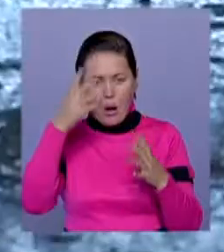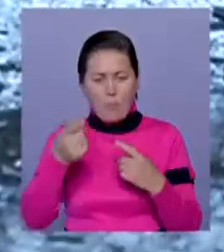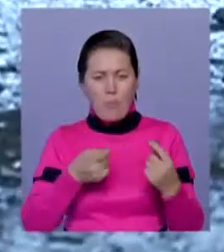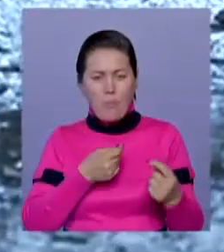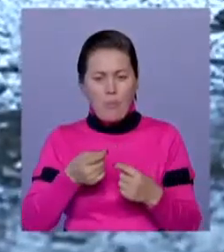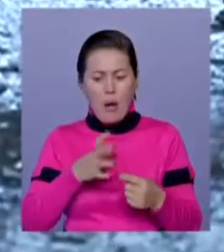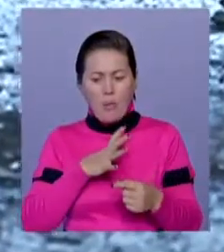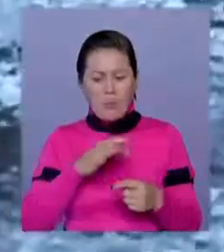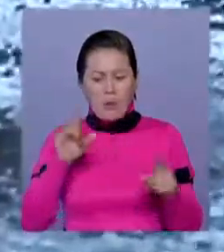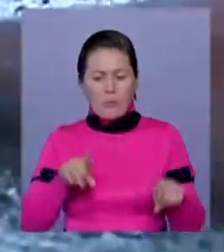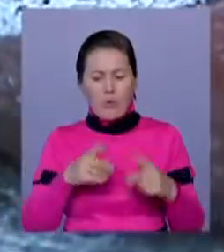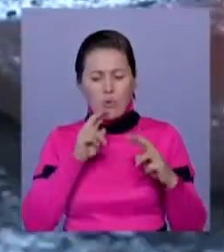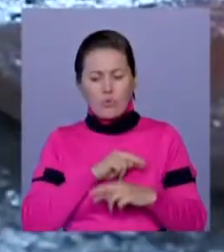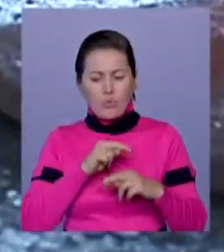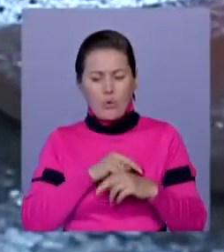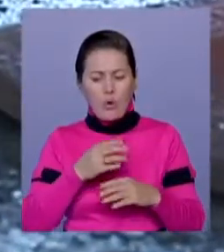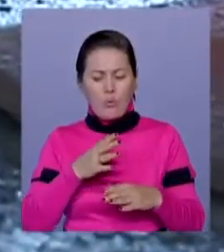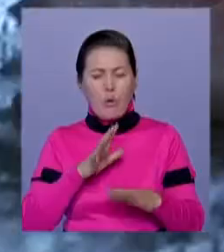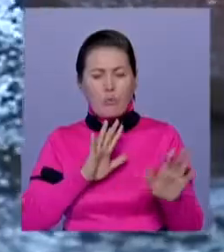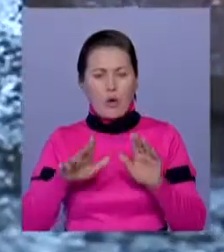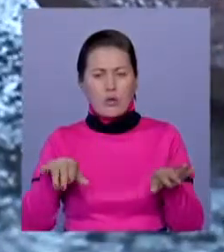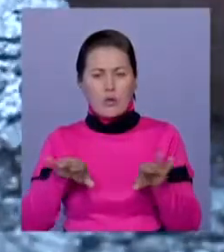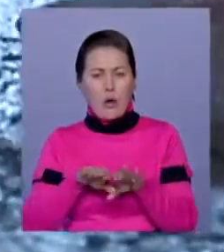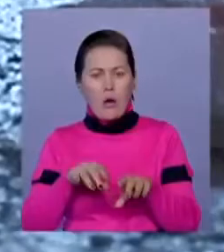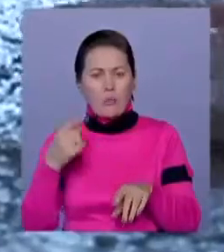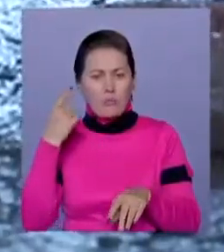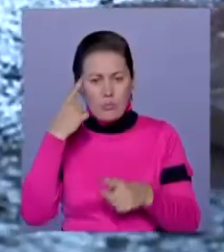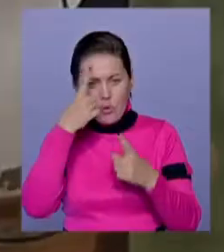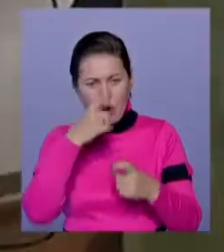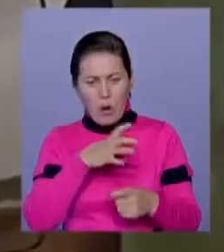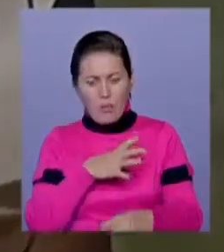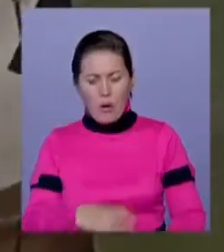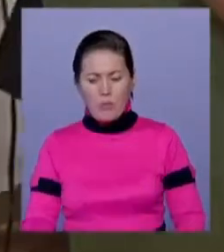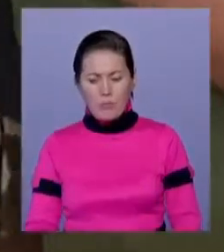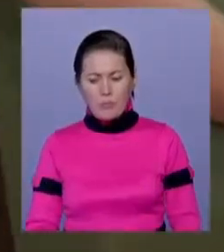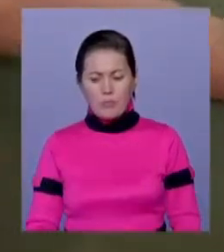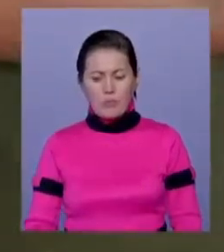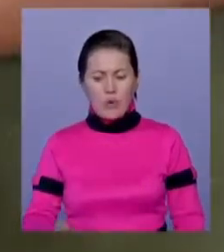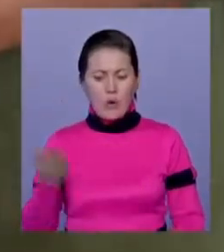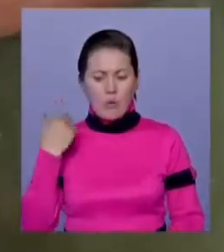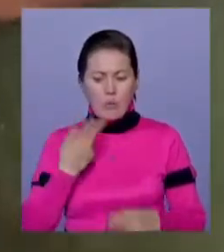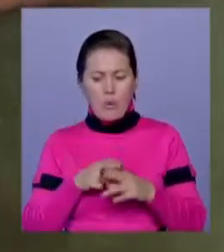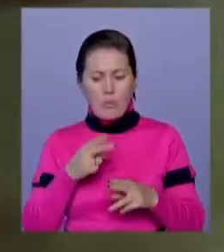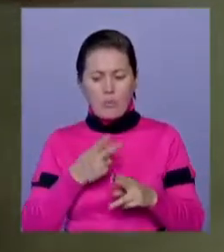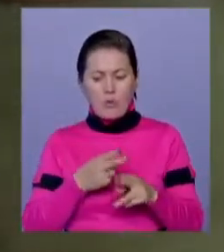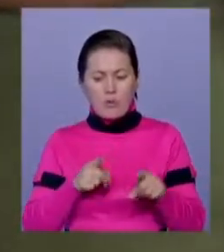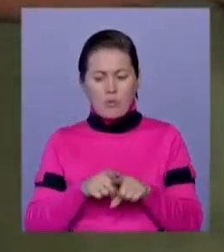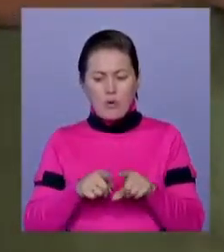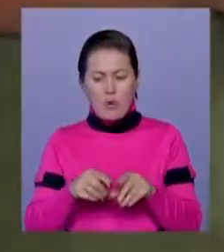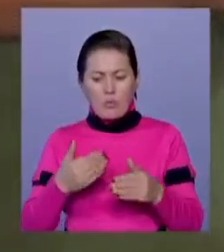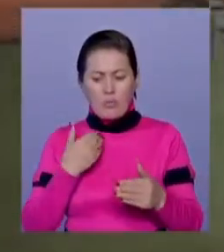басқармасы оңтайландыру жұмыс аясында музейді жабамыз дегенде де ескерткен. Ұлы даланың ұсталары темірді төске салмас